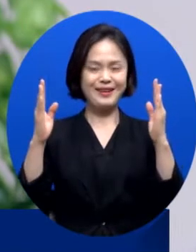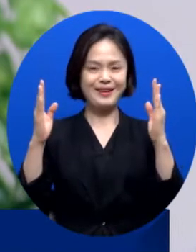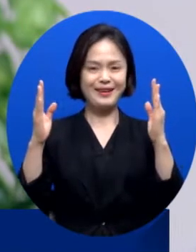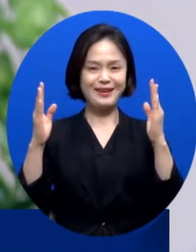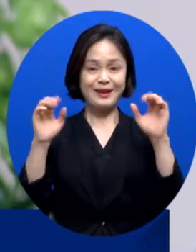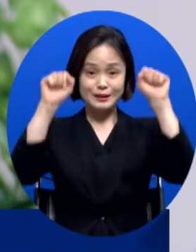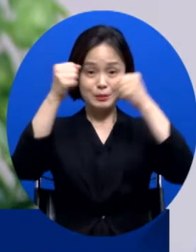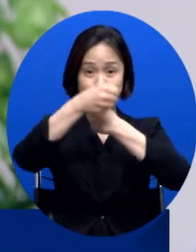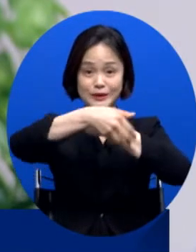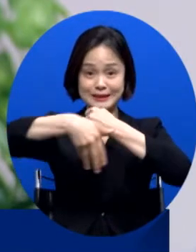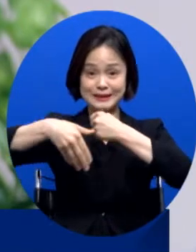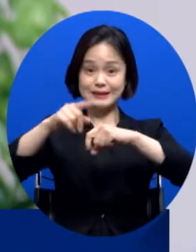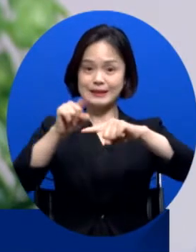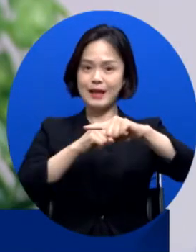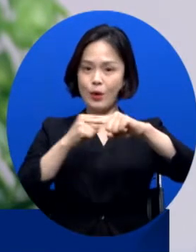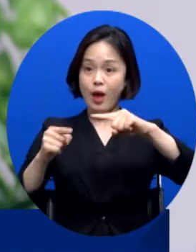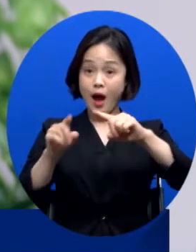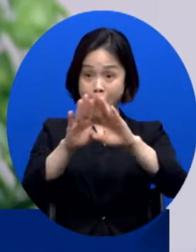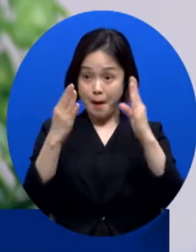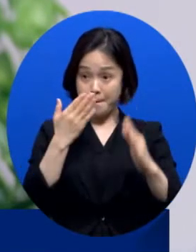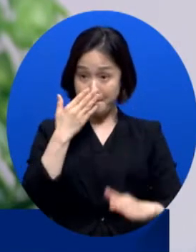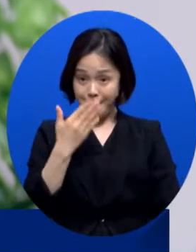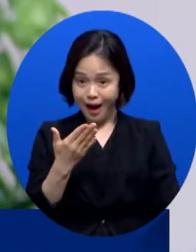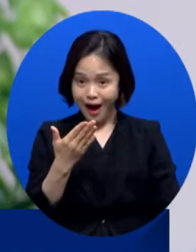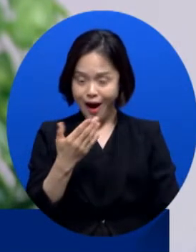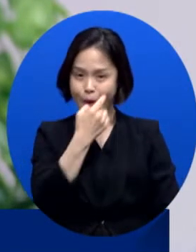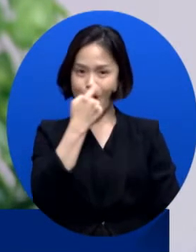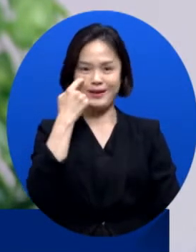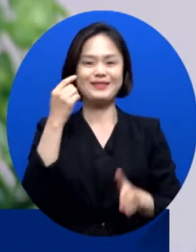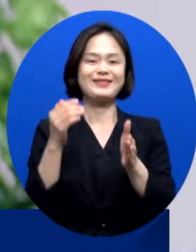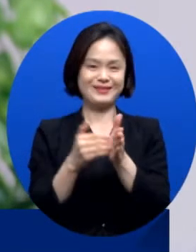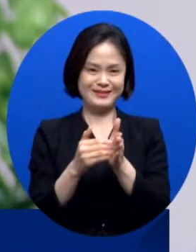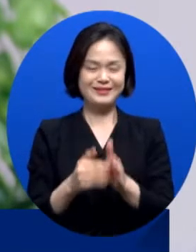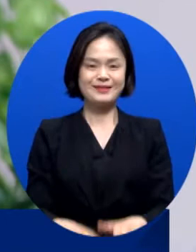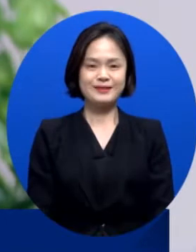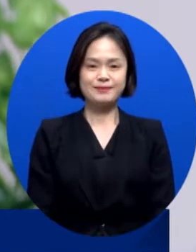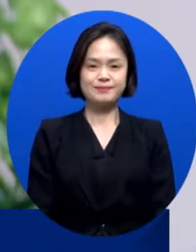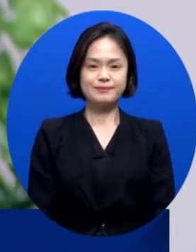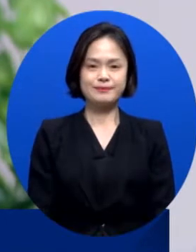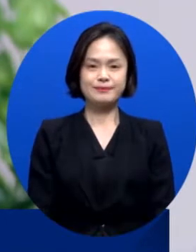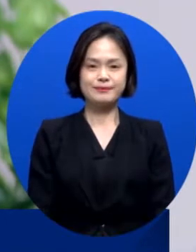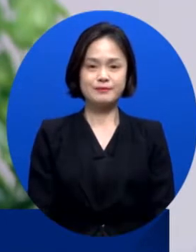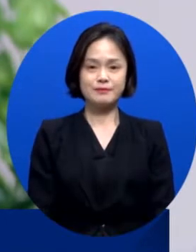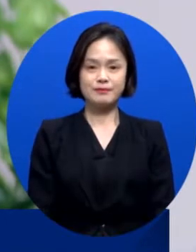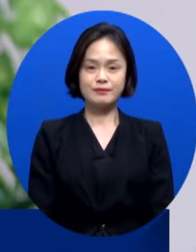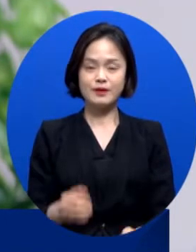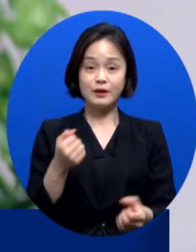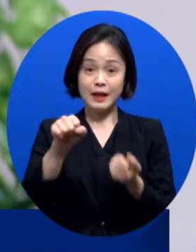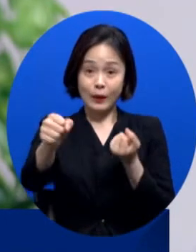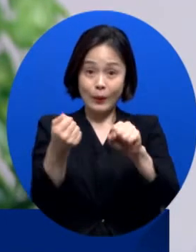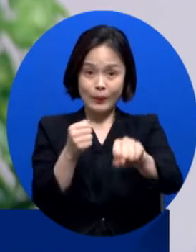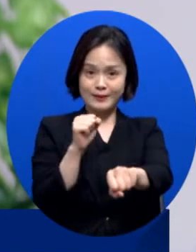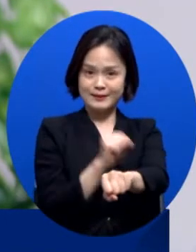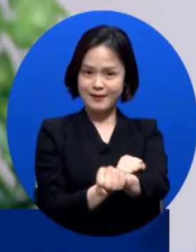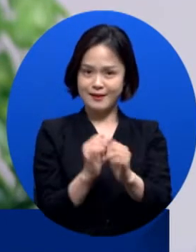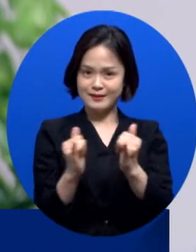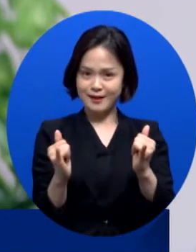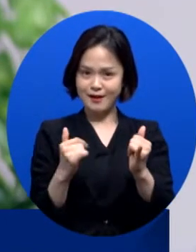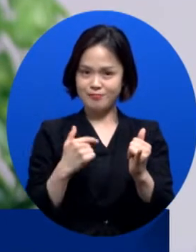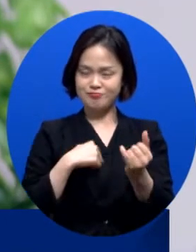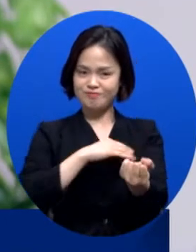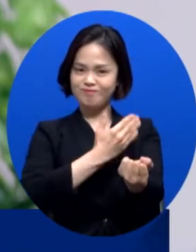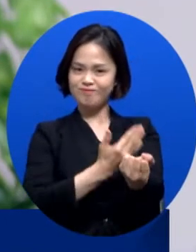스포츠 대회의 가능성을 확인하고 태권도 인재들이 자신의 실력을